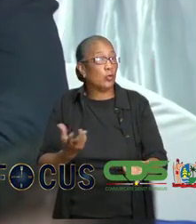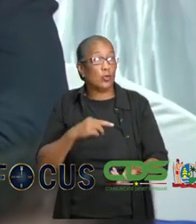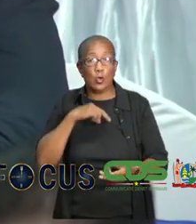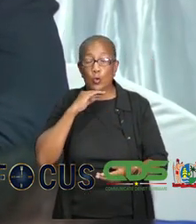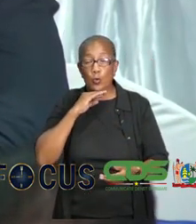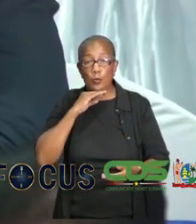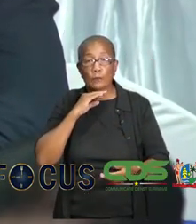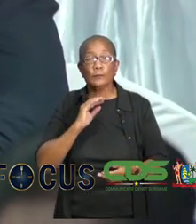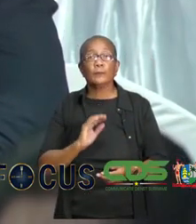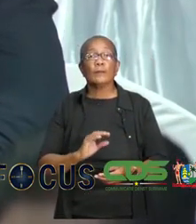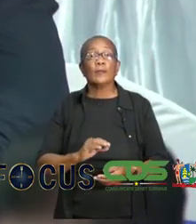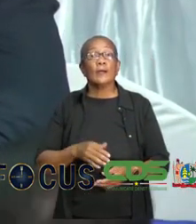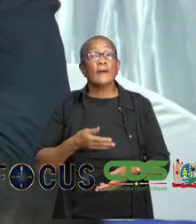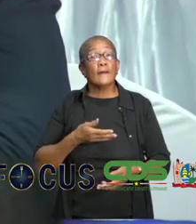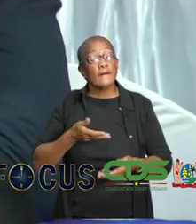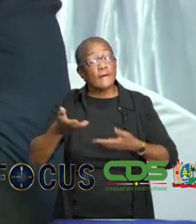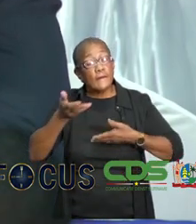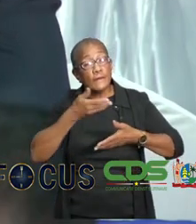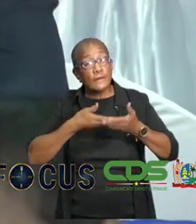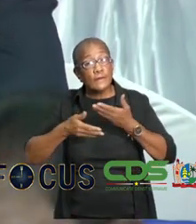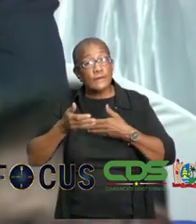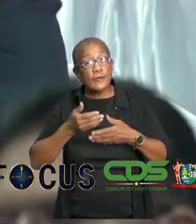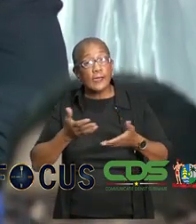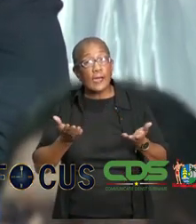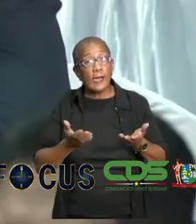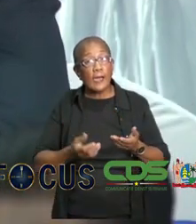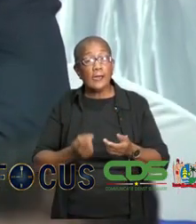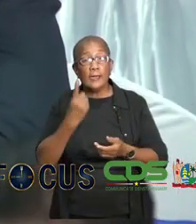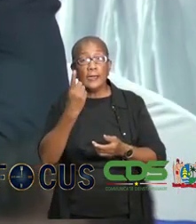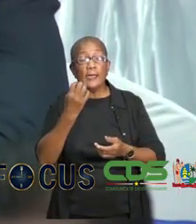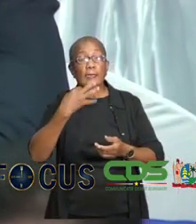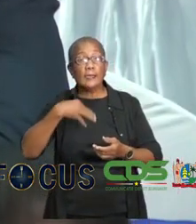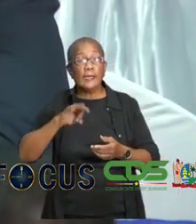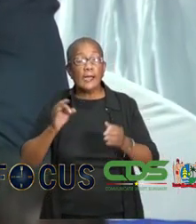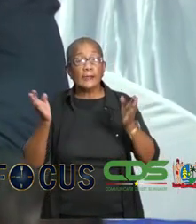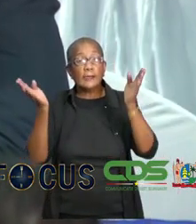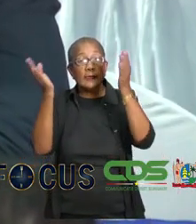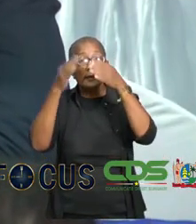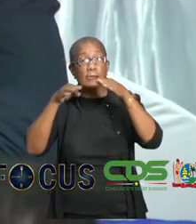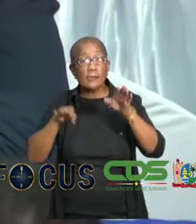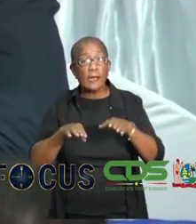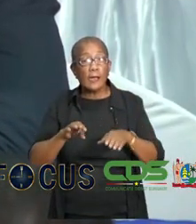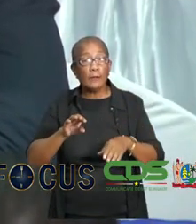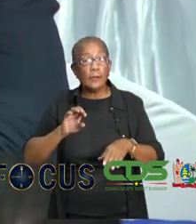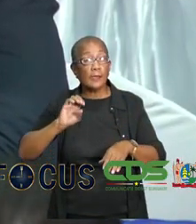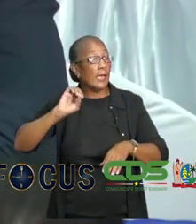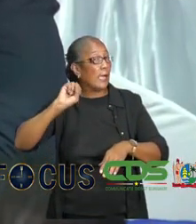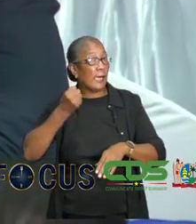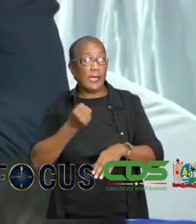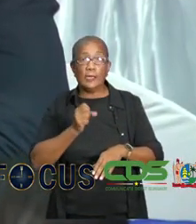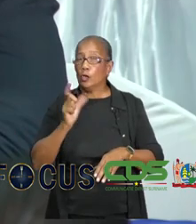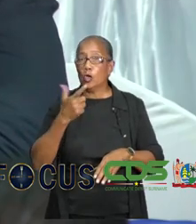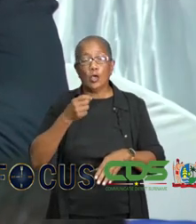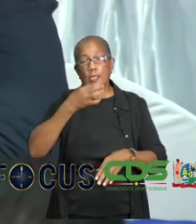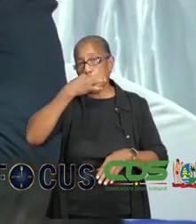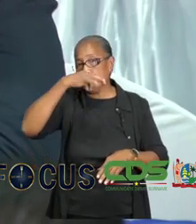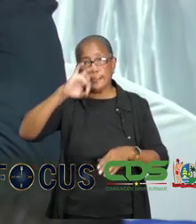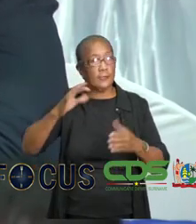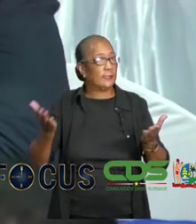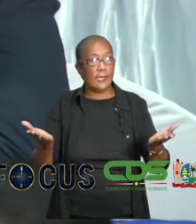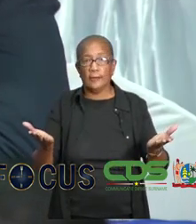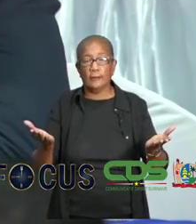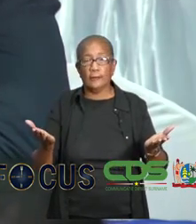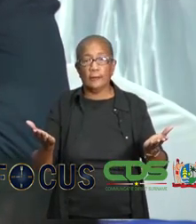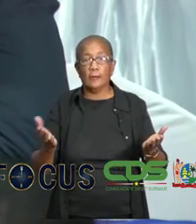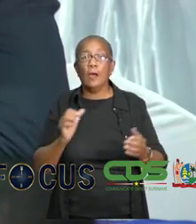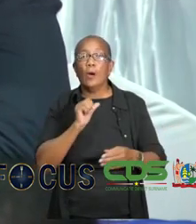Op de vraag als, en dus op 31 december kan ik u dus nog een beetje vroeg om daarover een uitspraak te doen. Ik zou nu